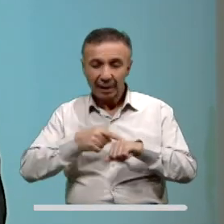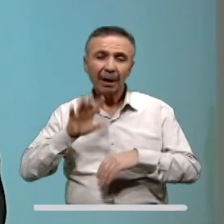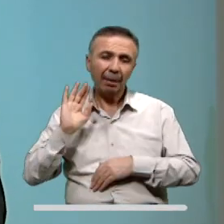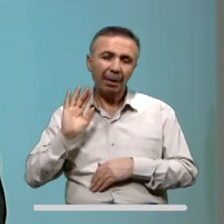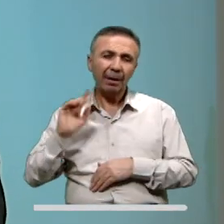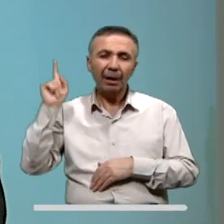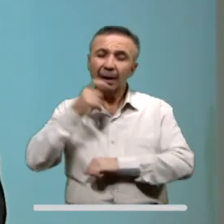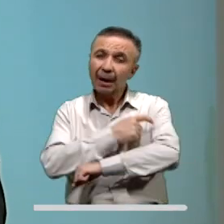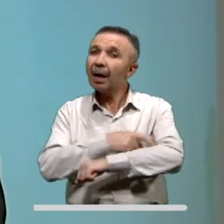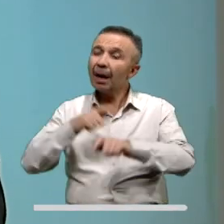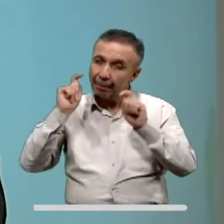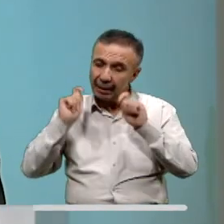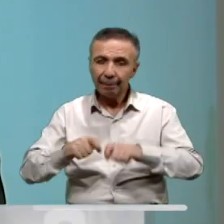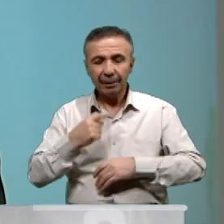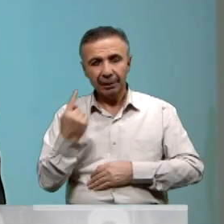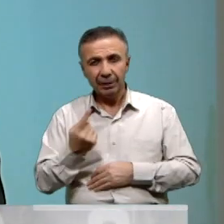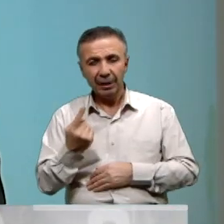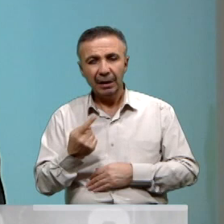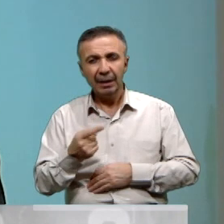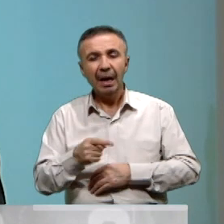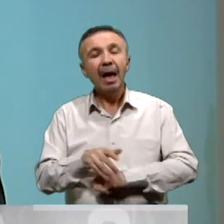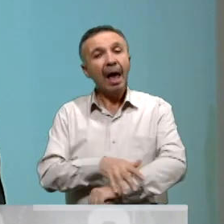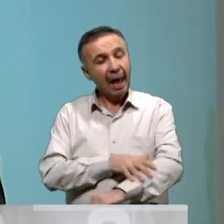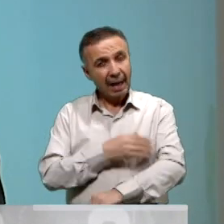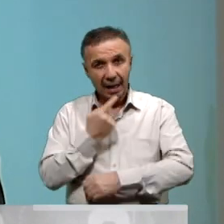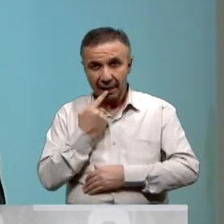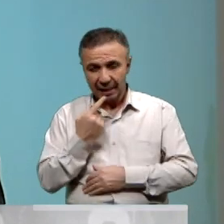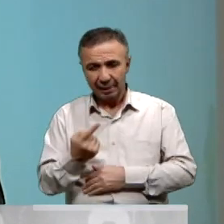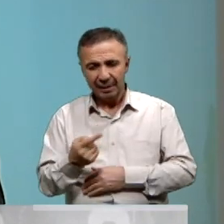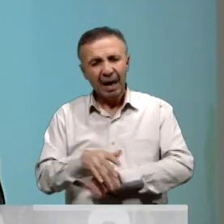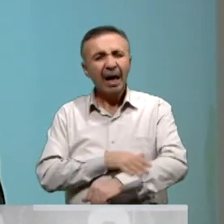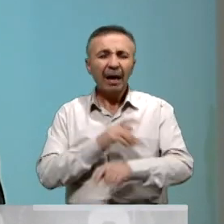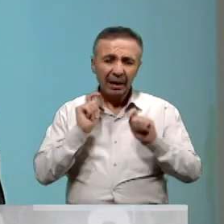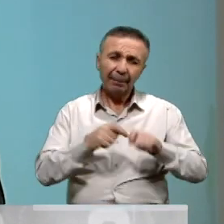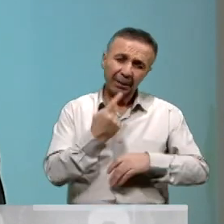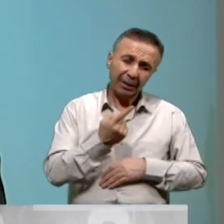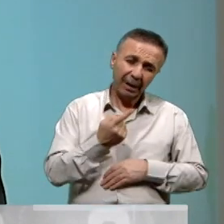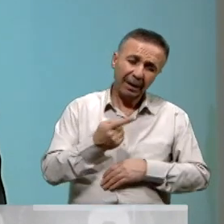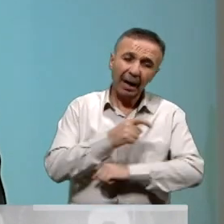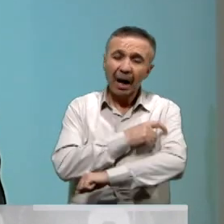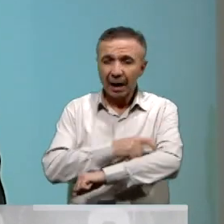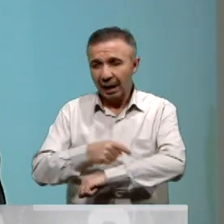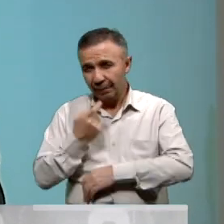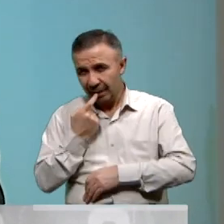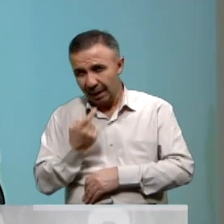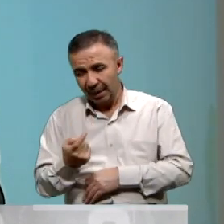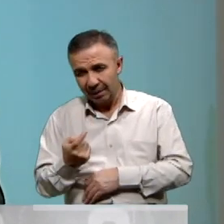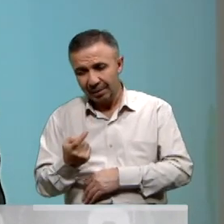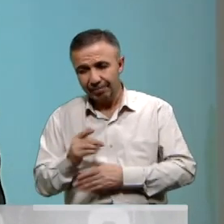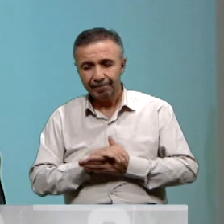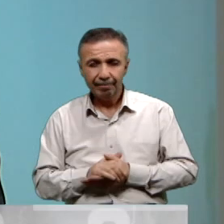haram kılmış olduğu şeylere helal demek veya helal kılmış olduğu şeylere haram demek